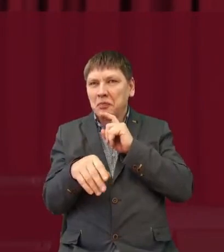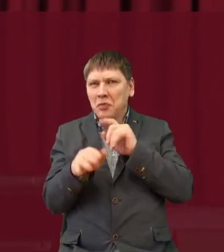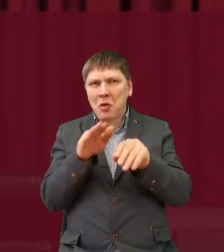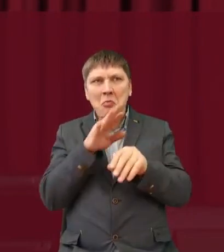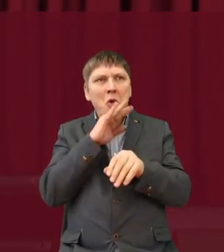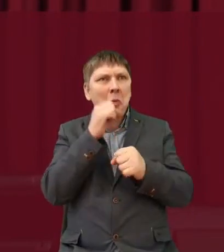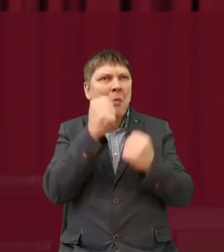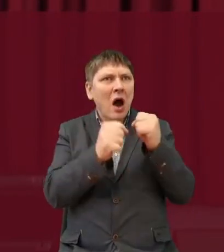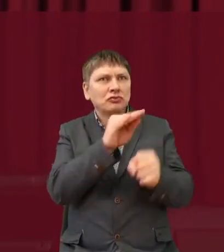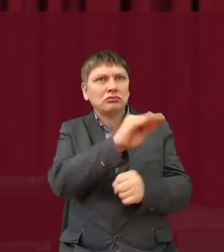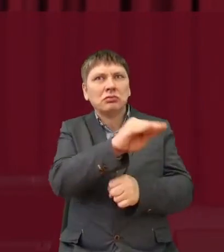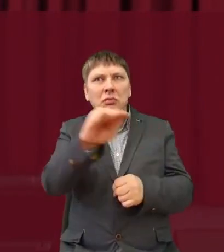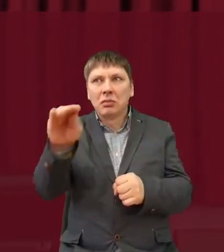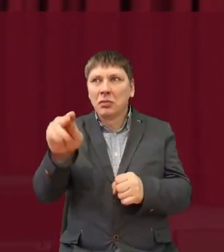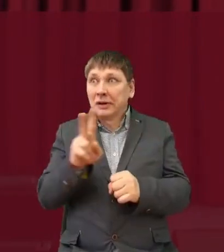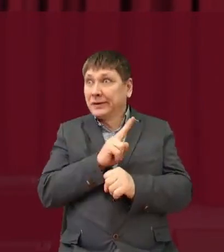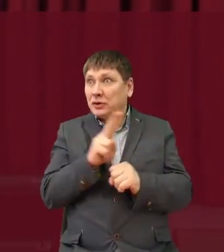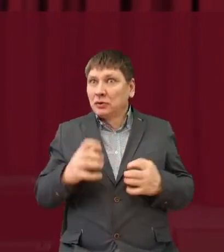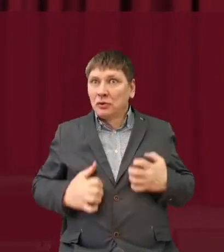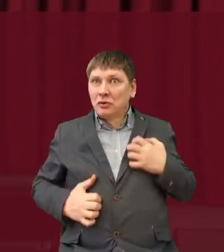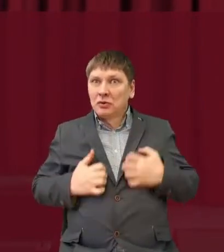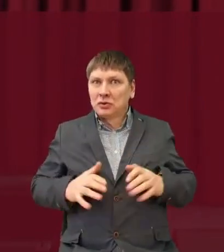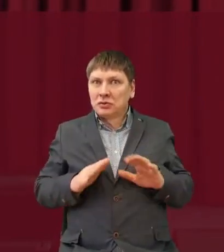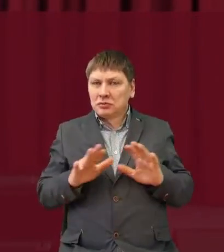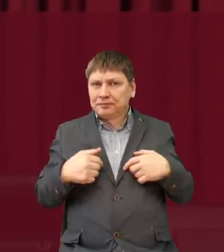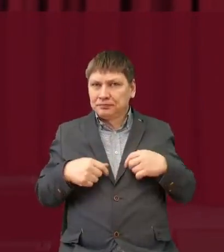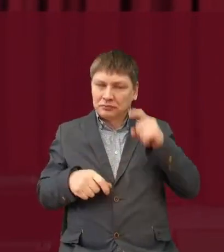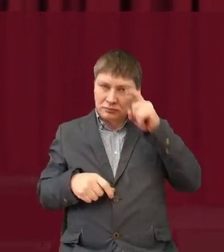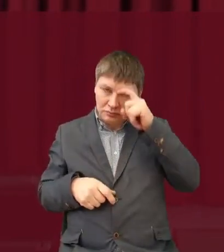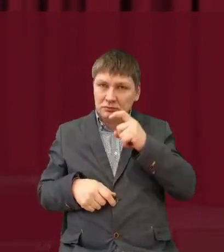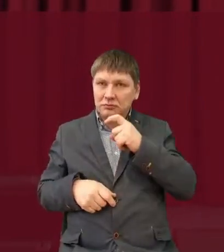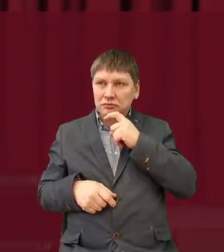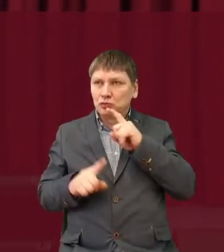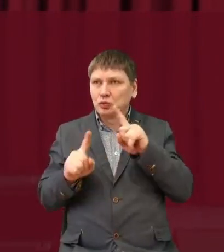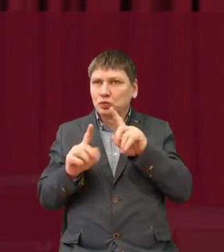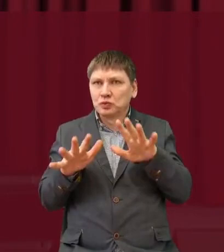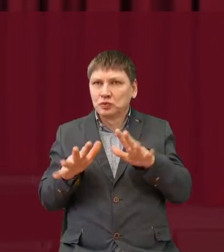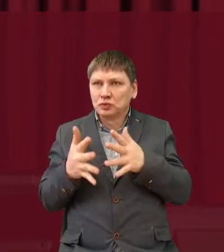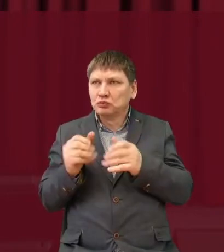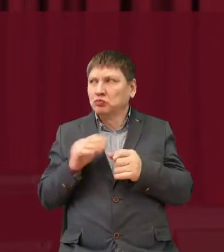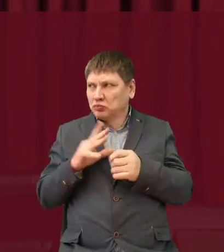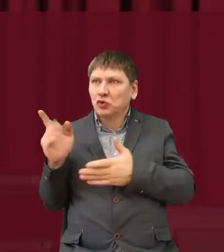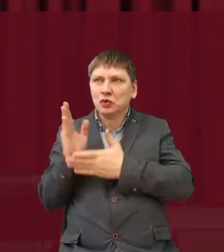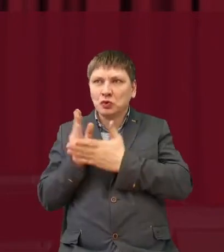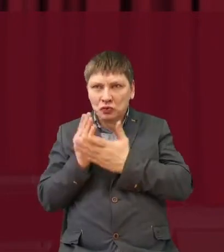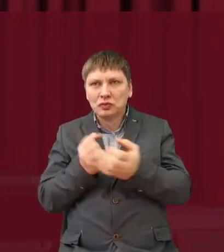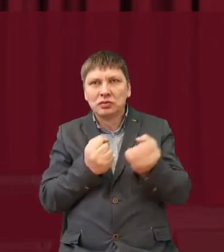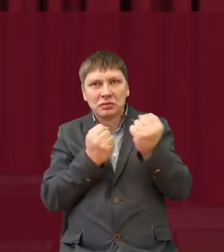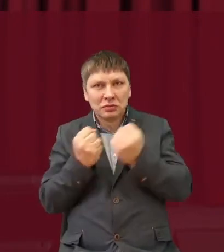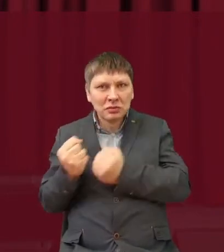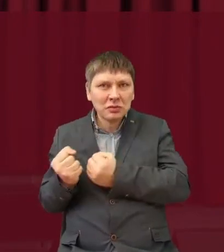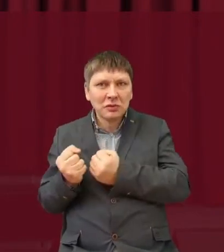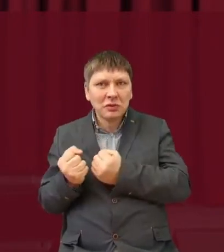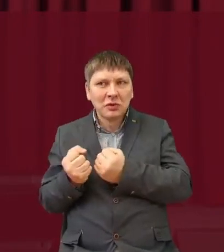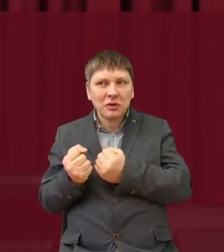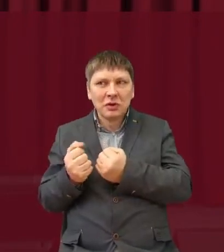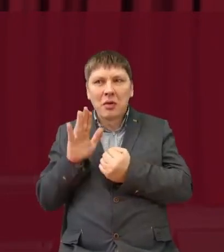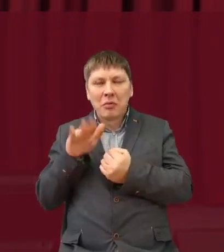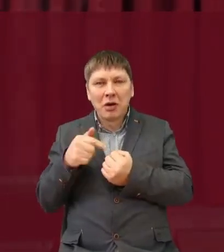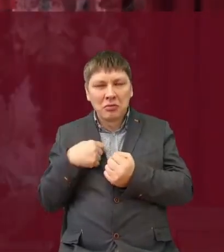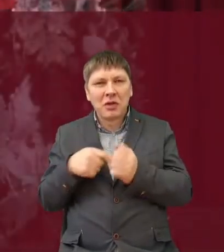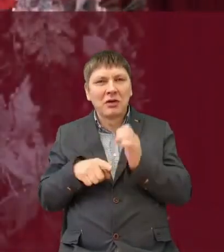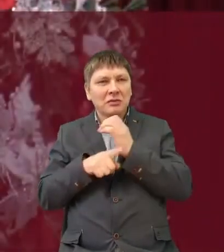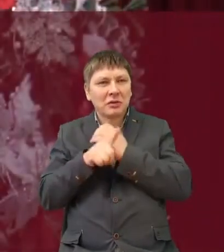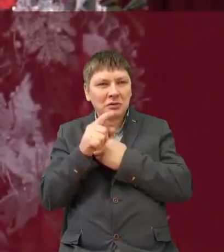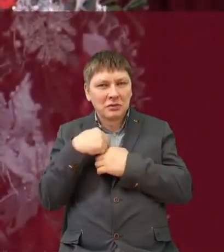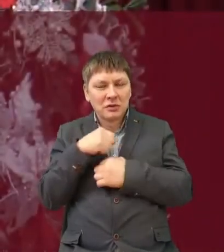никто никуда не торопится и я думаю что происходит может затянуло служение может еще что-то и потом я